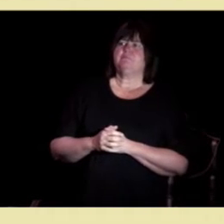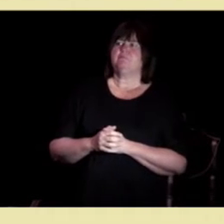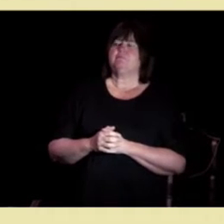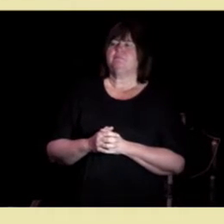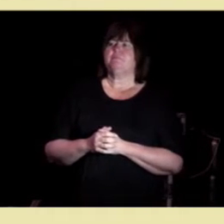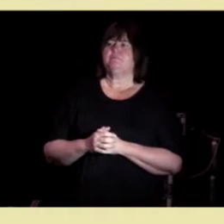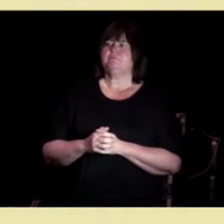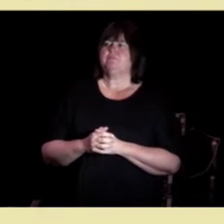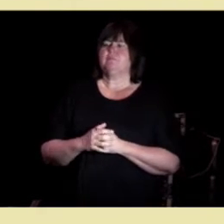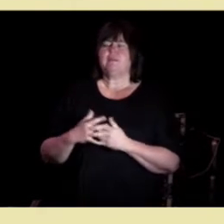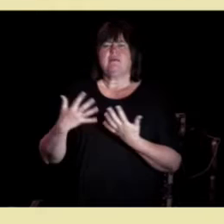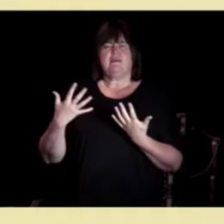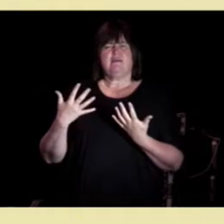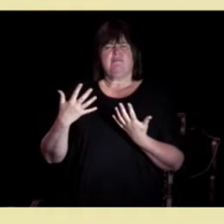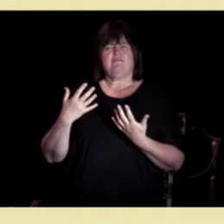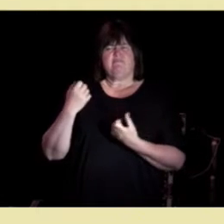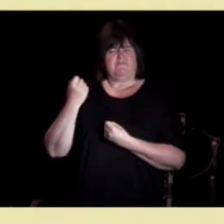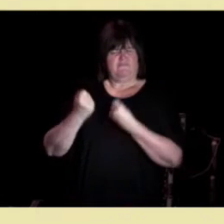Hva er så gjort?